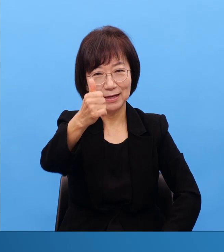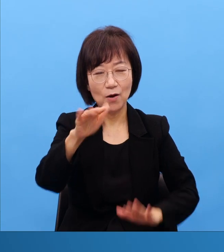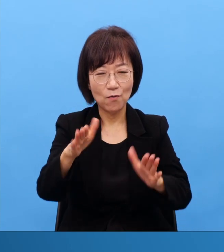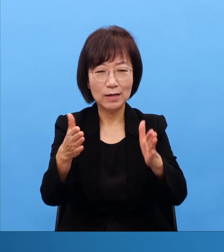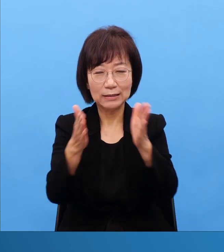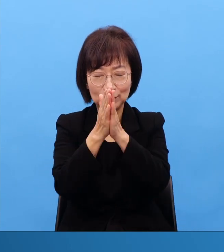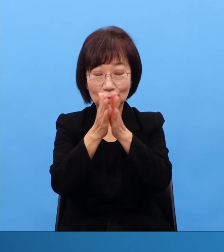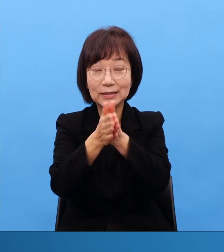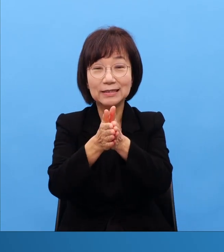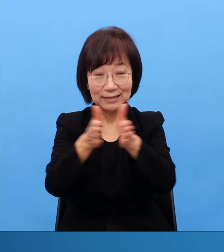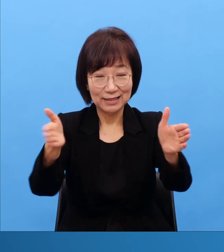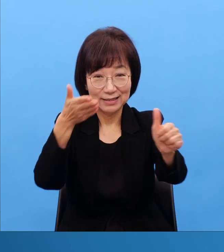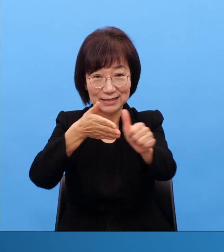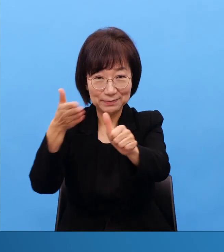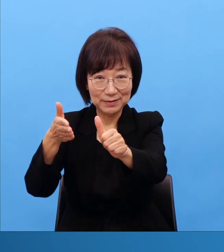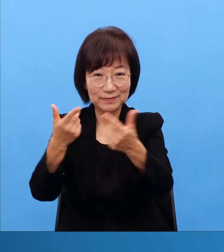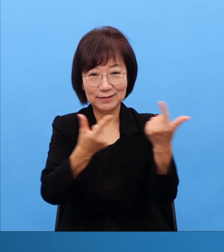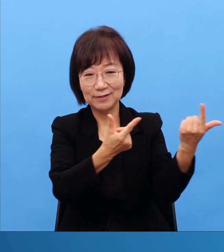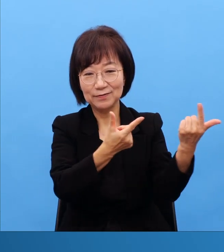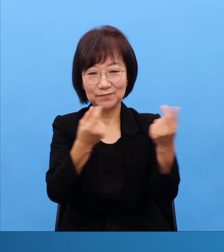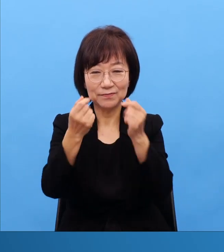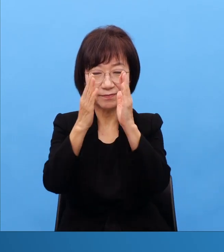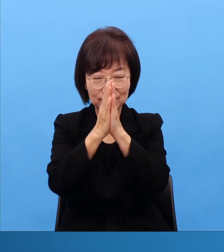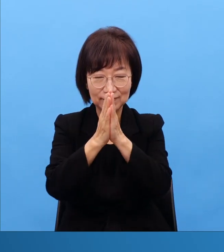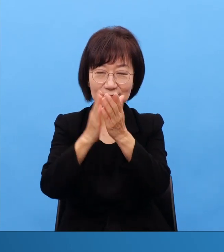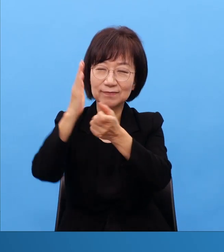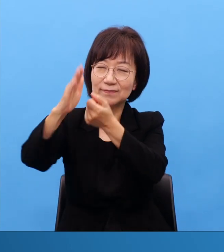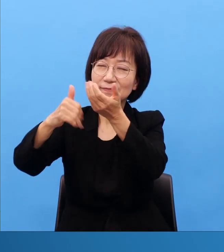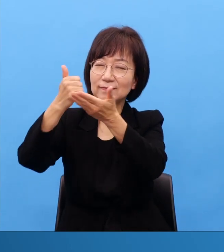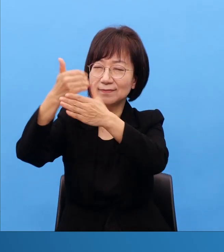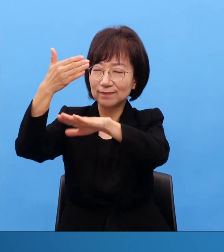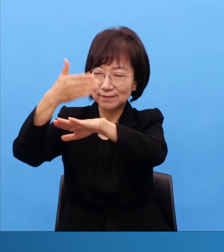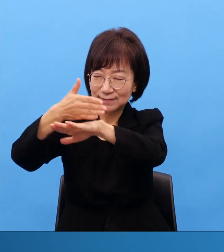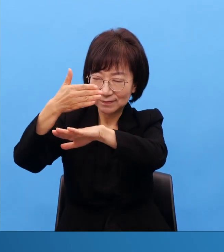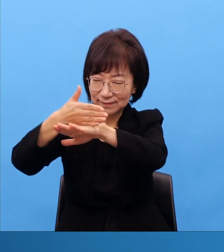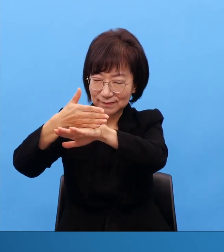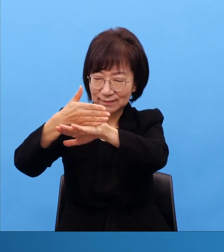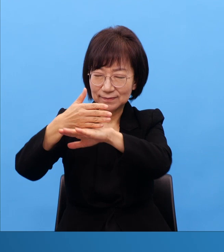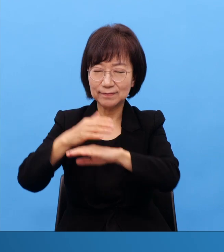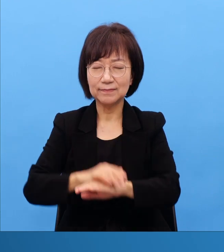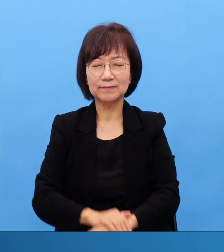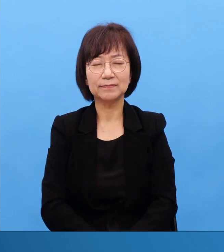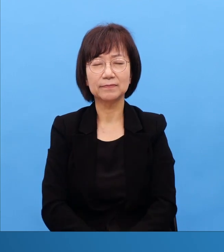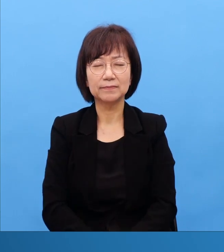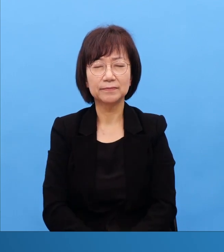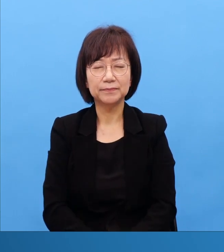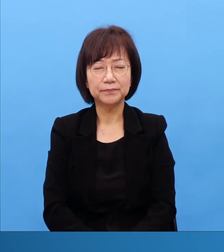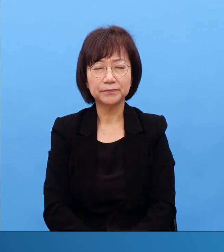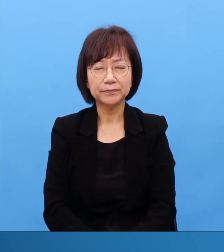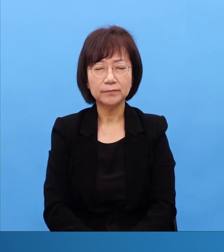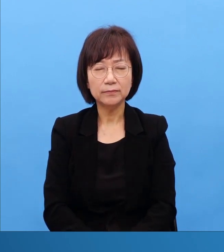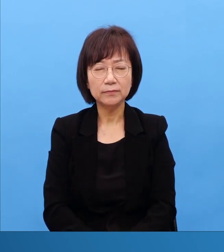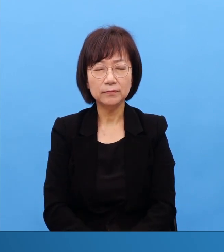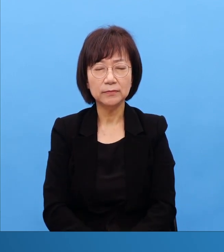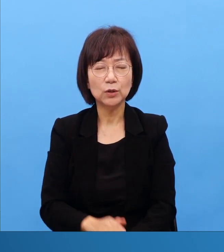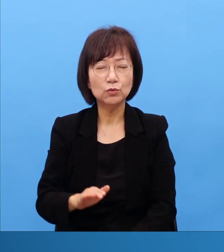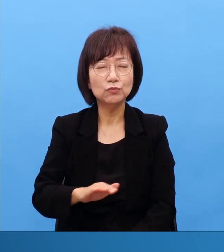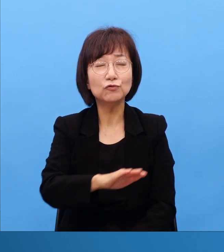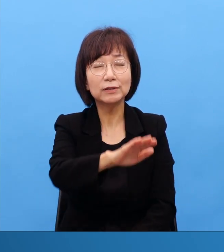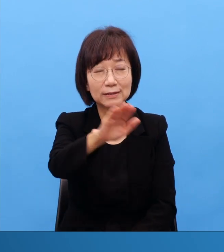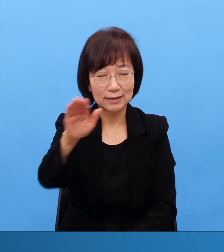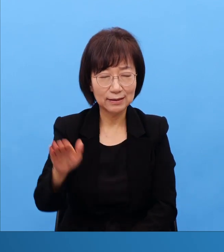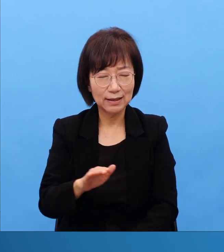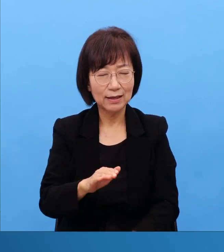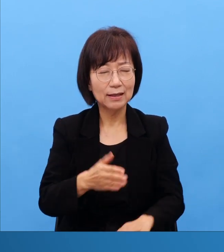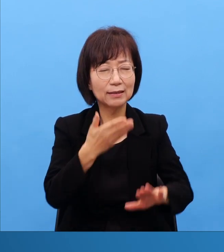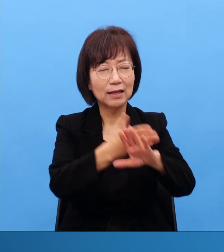pray. 하나님께 감사드립니다. God, we thank you. 우리를 사람 살리는 주역으로 부르심을 감사드립니다.